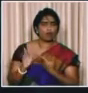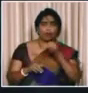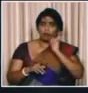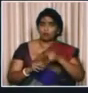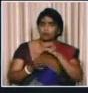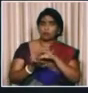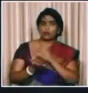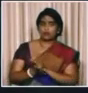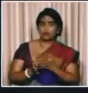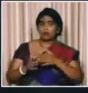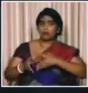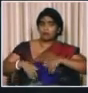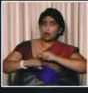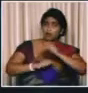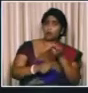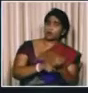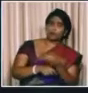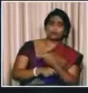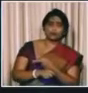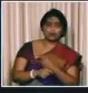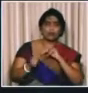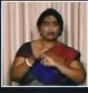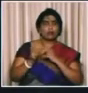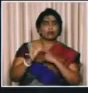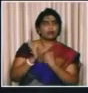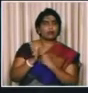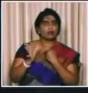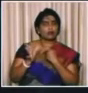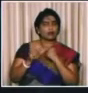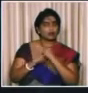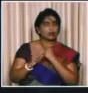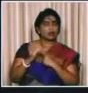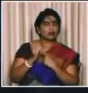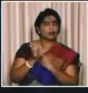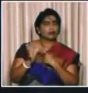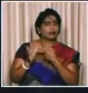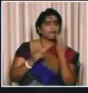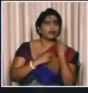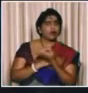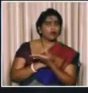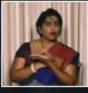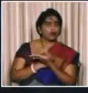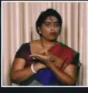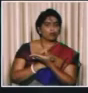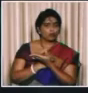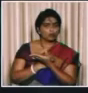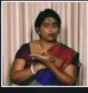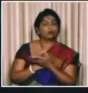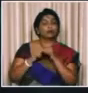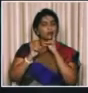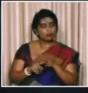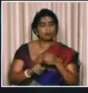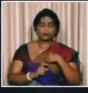ගැනීම පිළිබඳව පෙළපාල් වලට පහර දීම පිළිබඳව උඟ සාගල් රත්නායකට දීලා තියෙන බලය මොකද්ද මේ පාර්ලිමේන්තුව හරිද